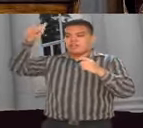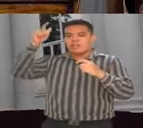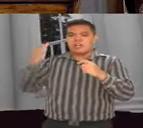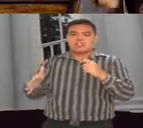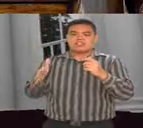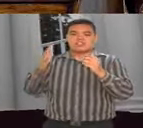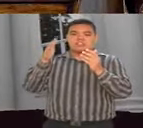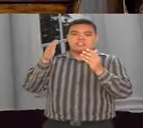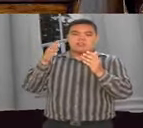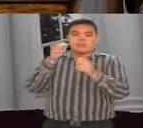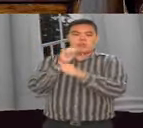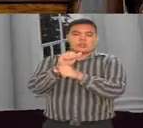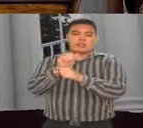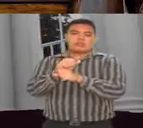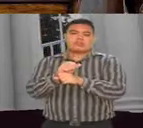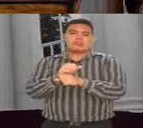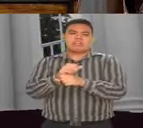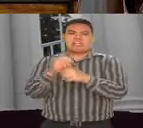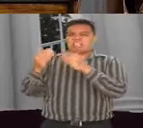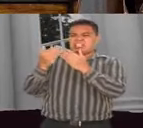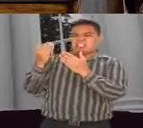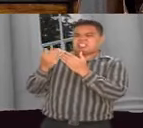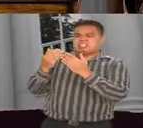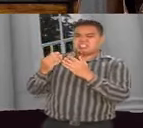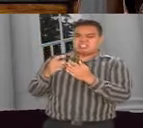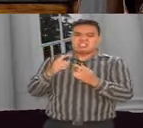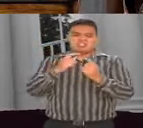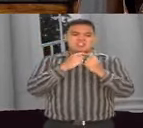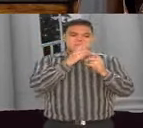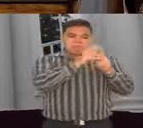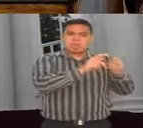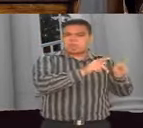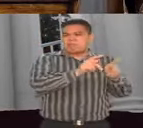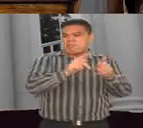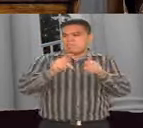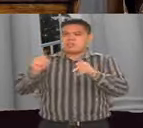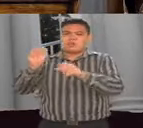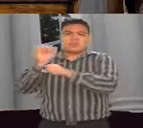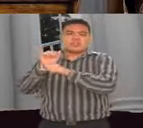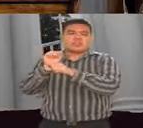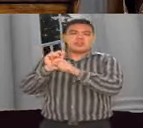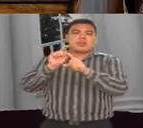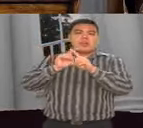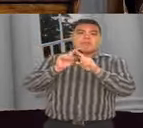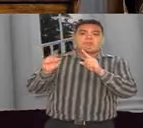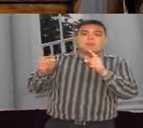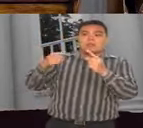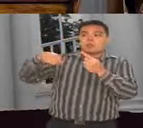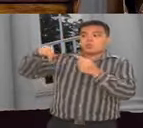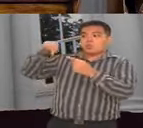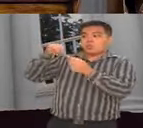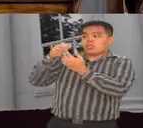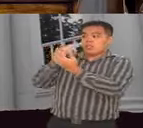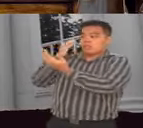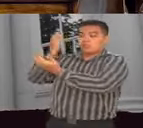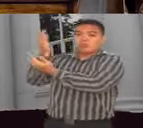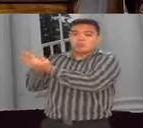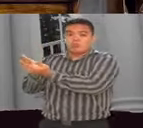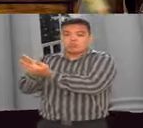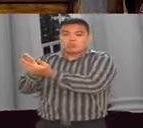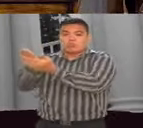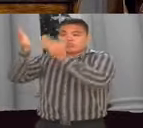Sayo kaita sa atong trabaho, mangandam gyud ta para sa atong trabaho. Pero pag-abot sa pagsimba sa